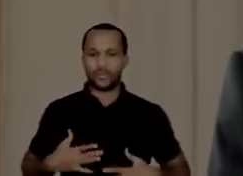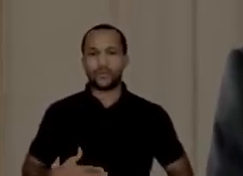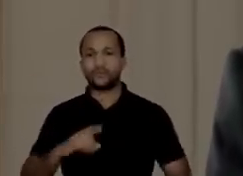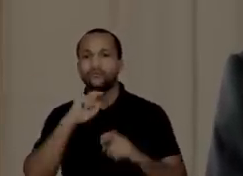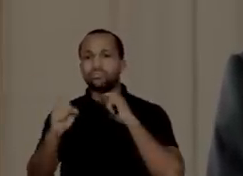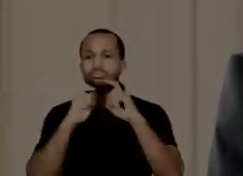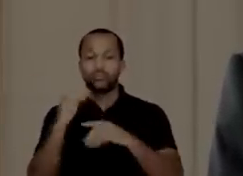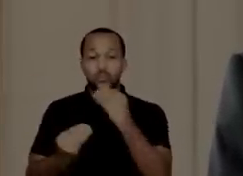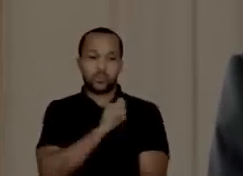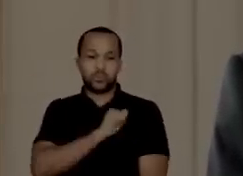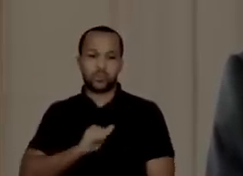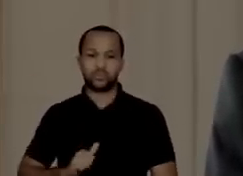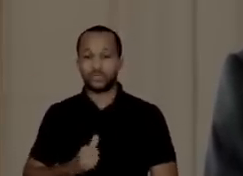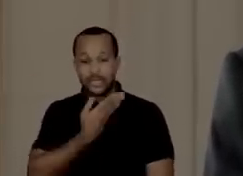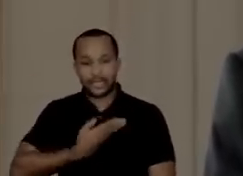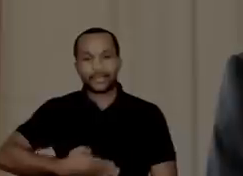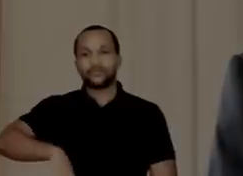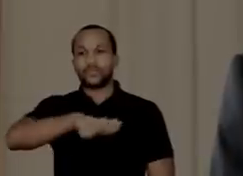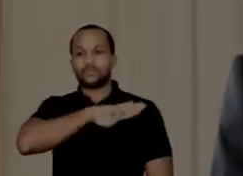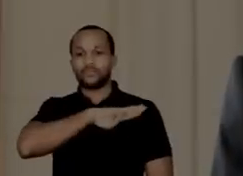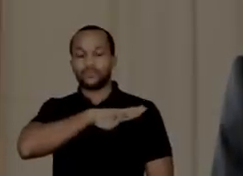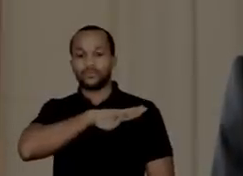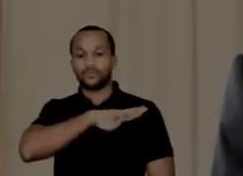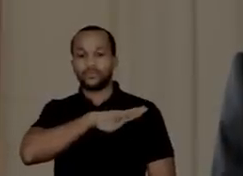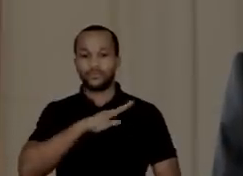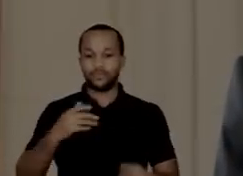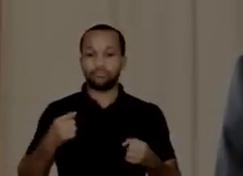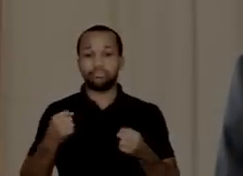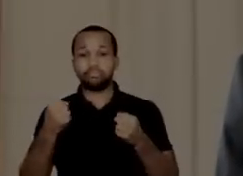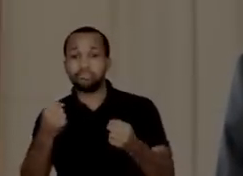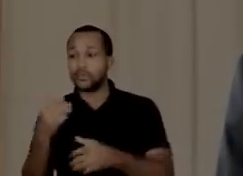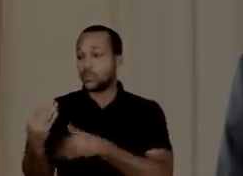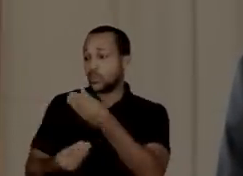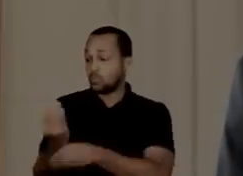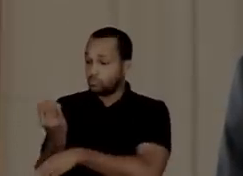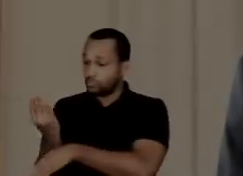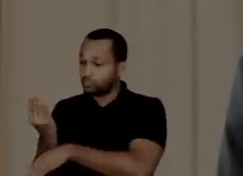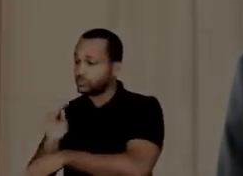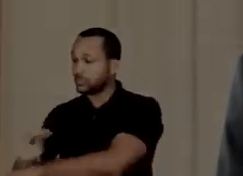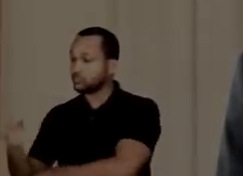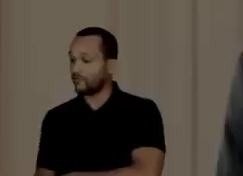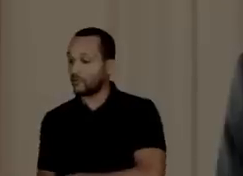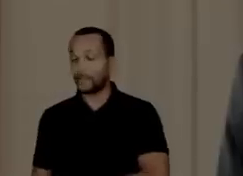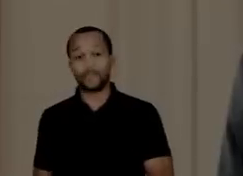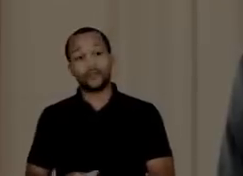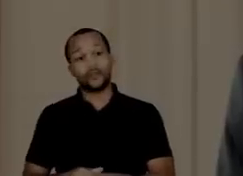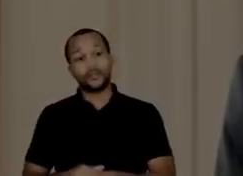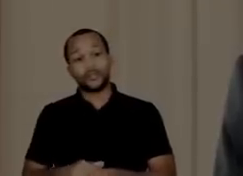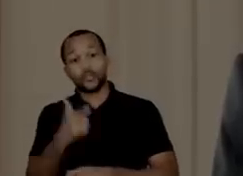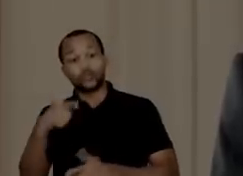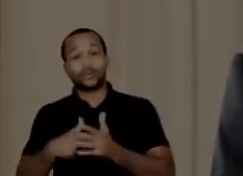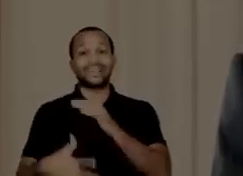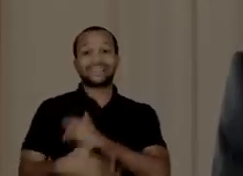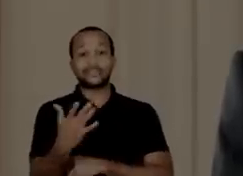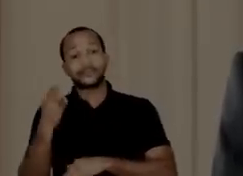l'archipel. Nous devons changer nos comportements, ne pas nous mettre en danger. Nous devons être responsables de notre conduite et protéger nos